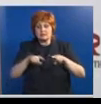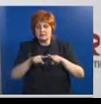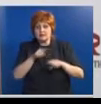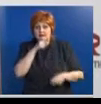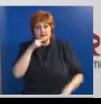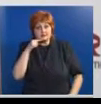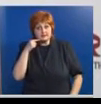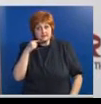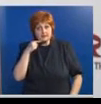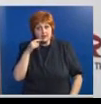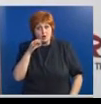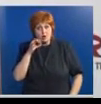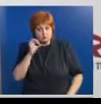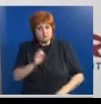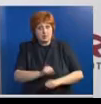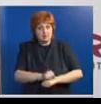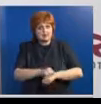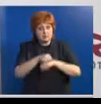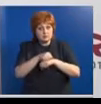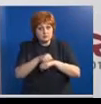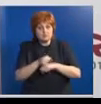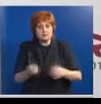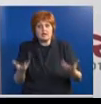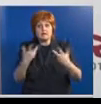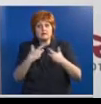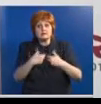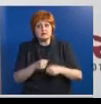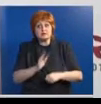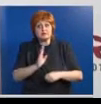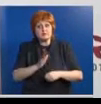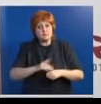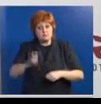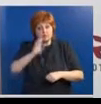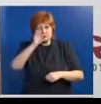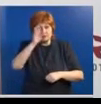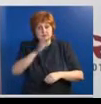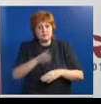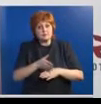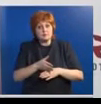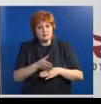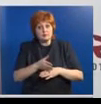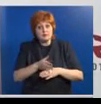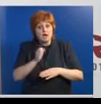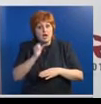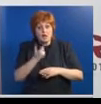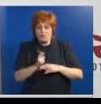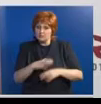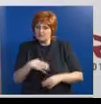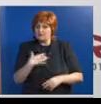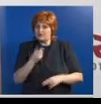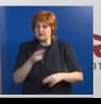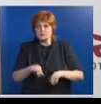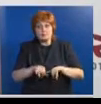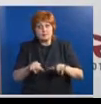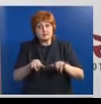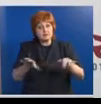Российской Федерации, революционно, то есть за счет прямого государственного субсидирования себестоимости. А очень важно, чтобы они развивали